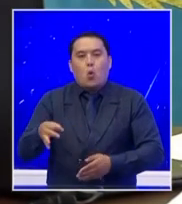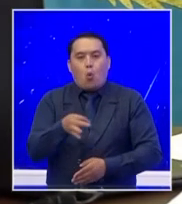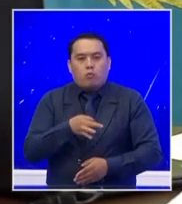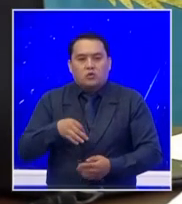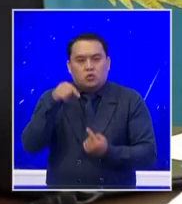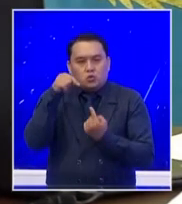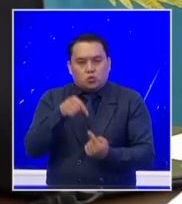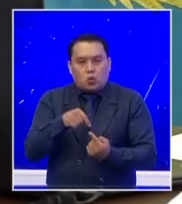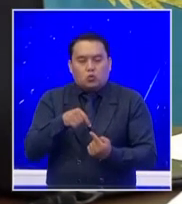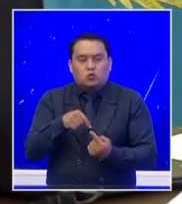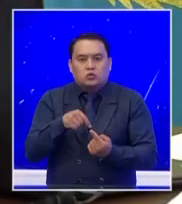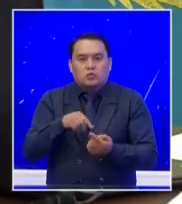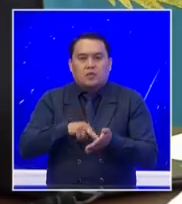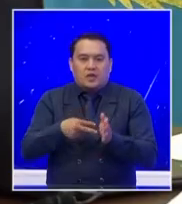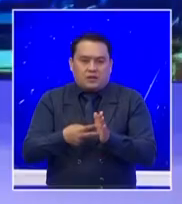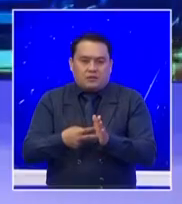иметь четкую, ясную картину.